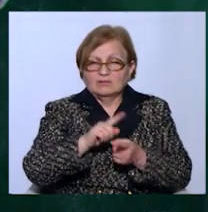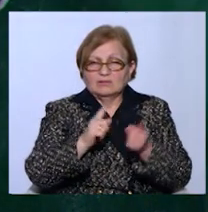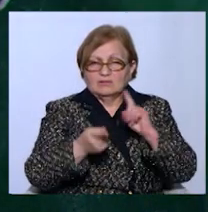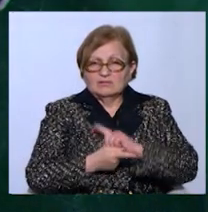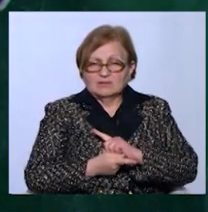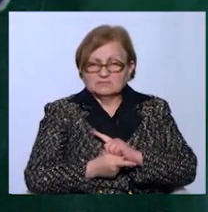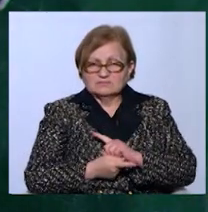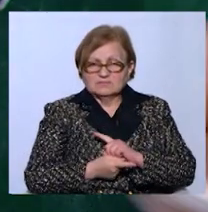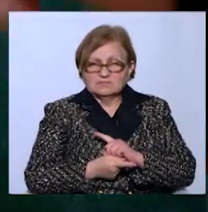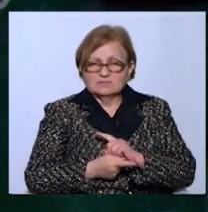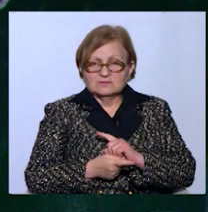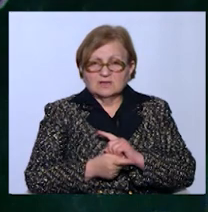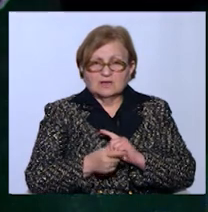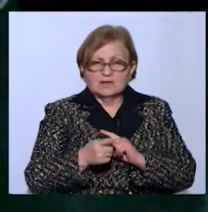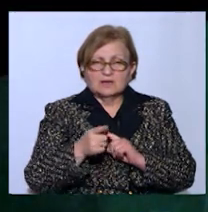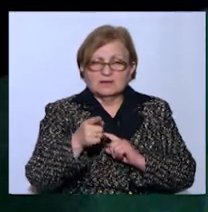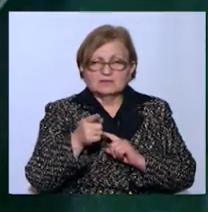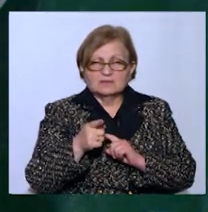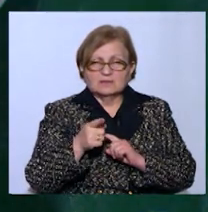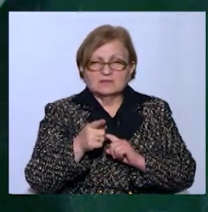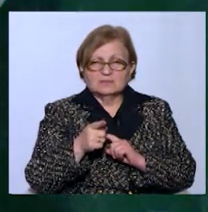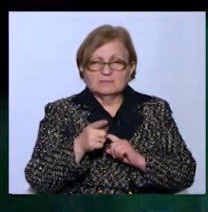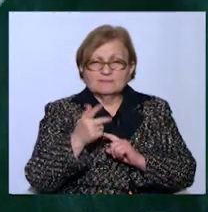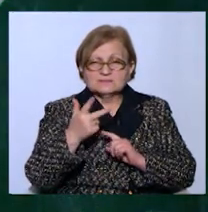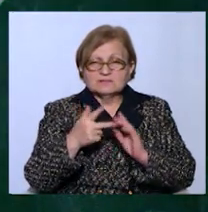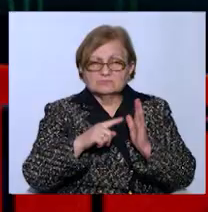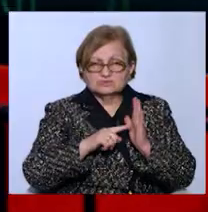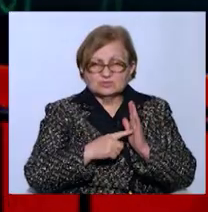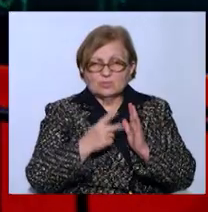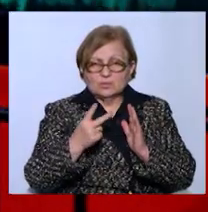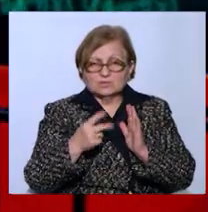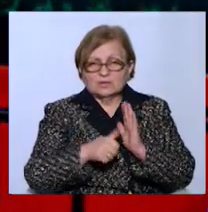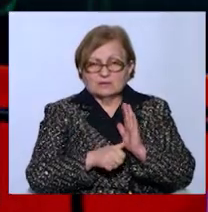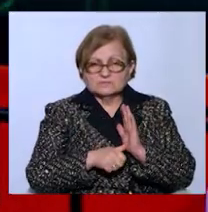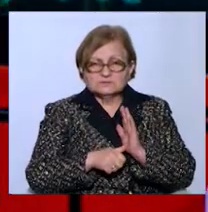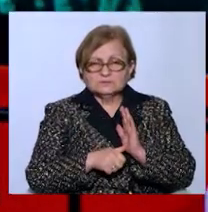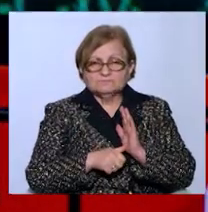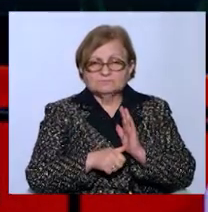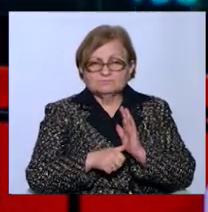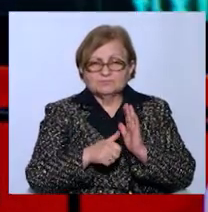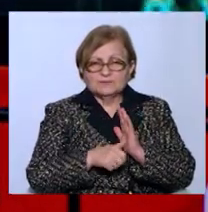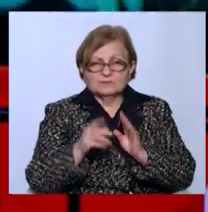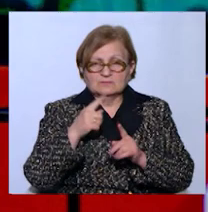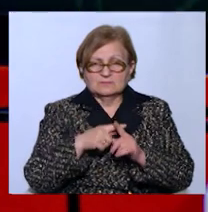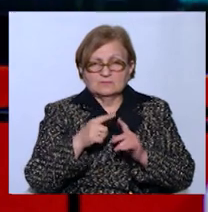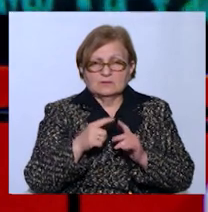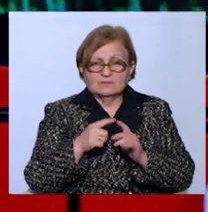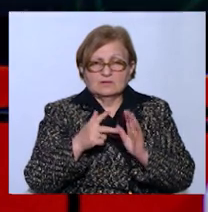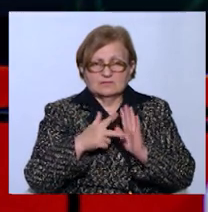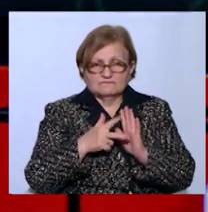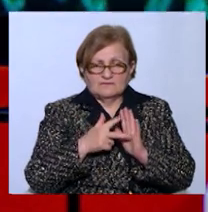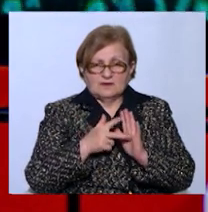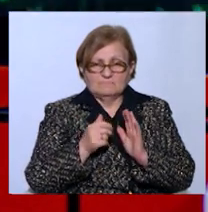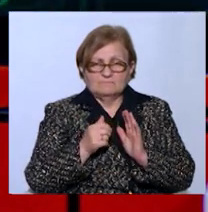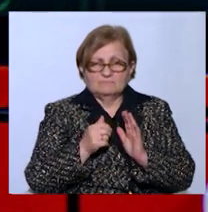გადავაქციოთ არაწესიერ წილადად. ეს არის 3ჯერ 2 6 6 დამატებული 2 და ეს არის